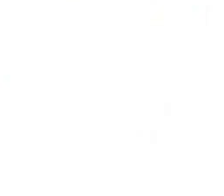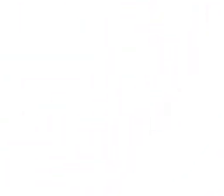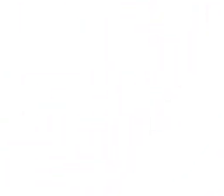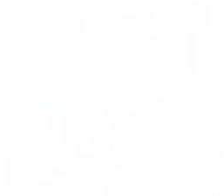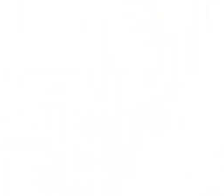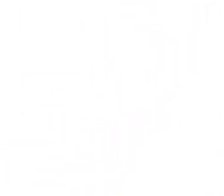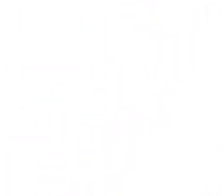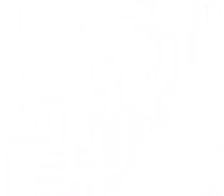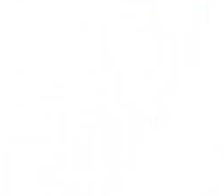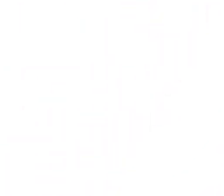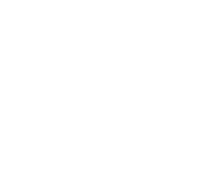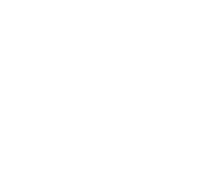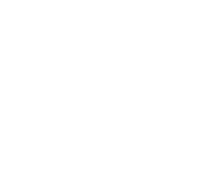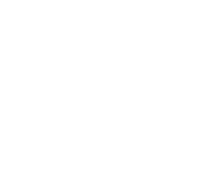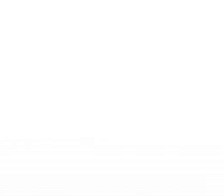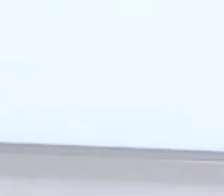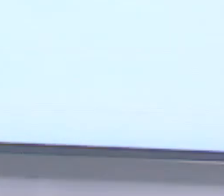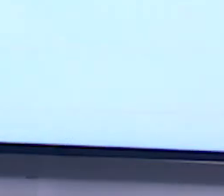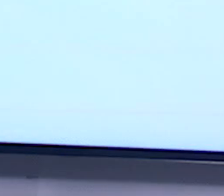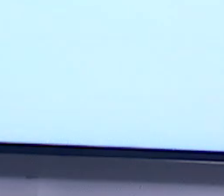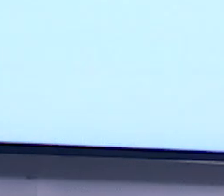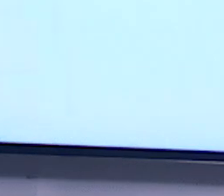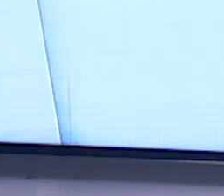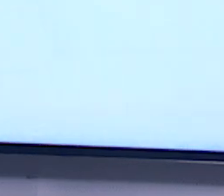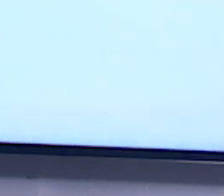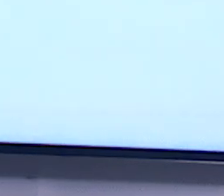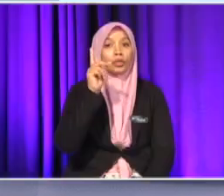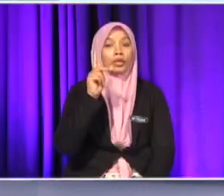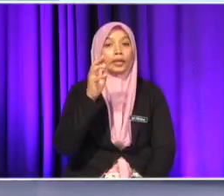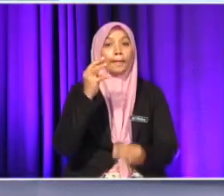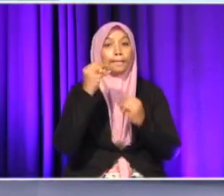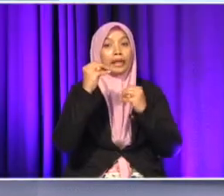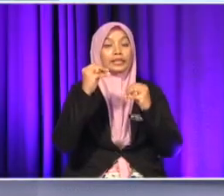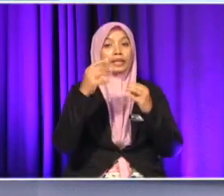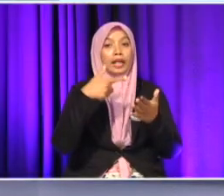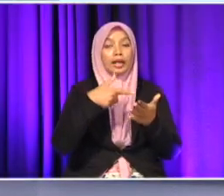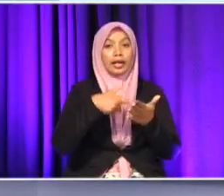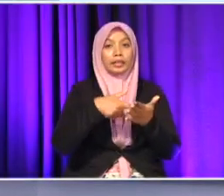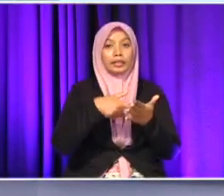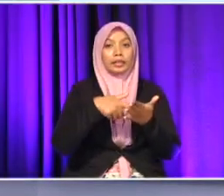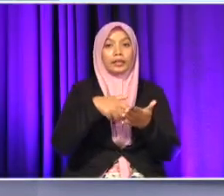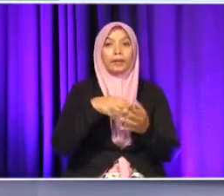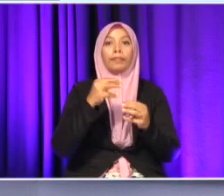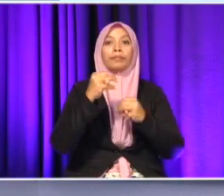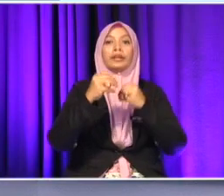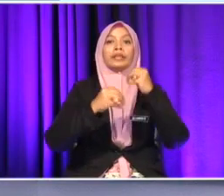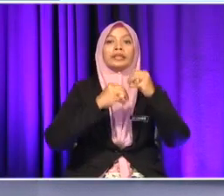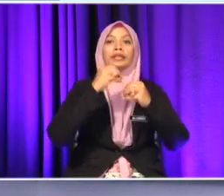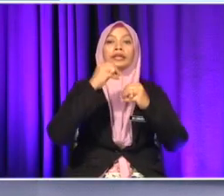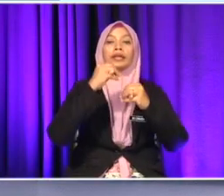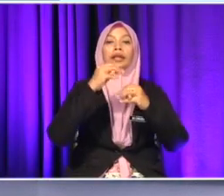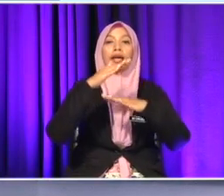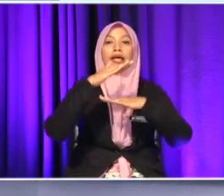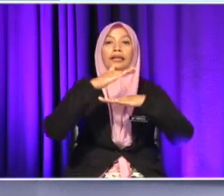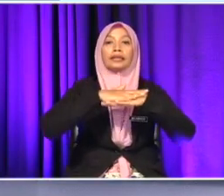Didik TV KPM Oke masih menyaksikan Menengah Atas bersama dengan saya Akmal nasi baik